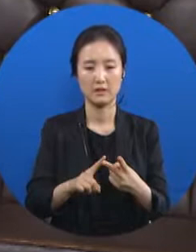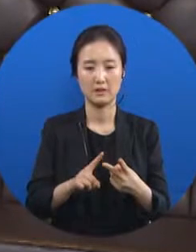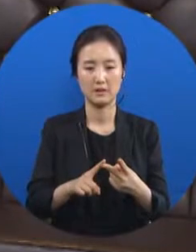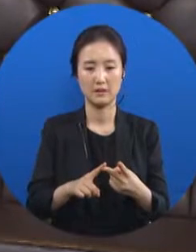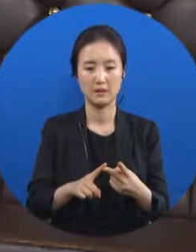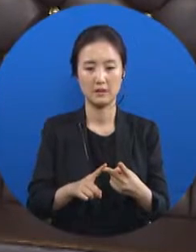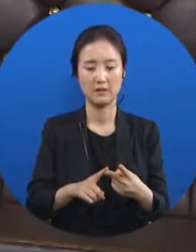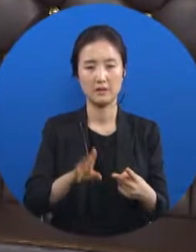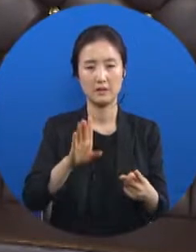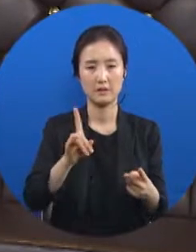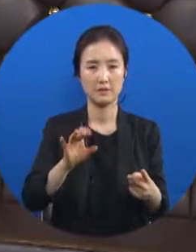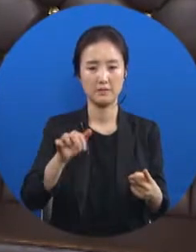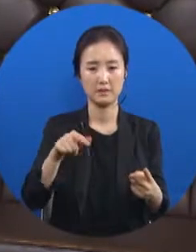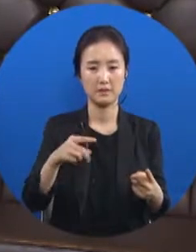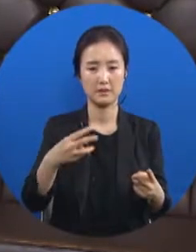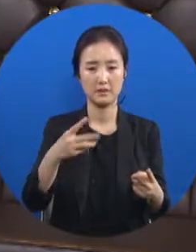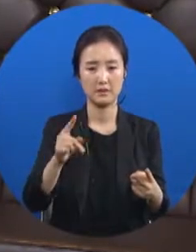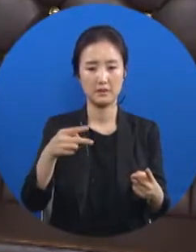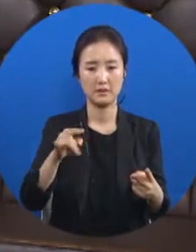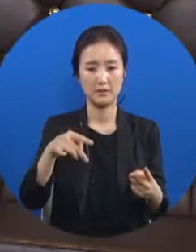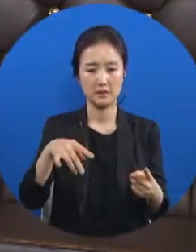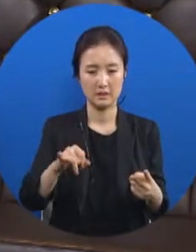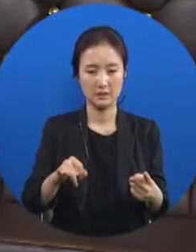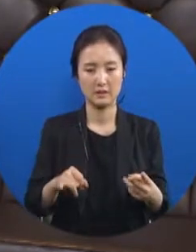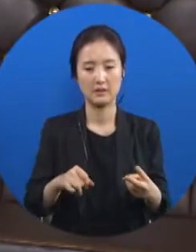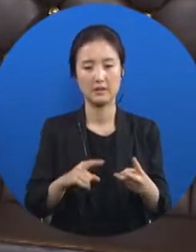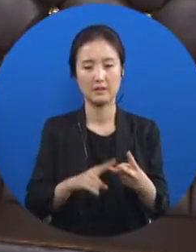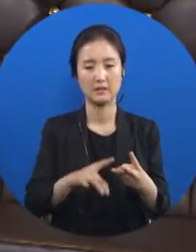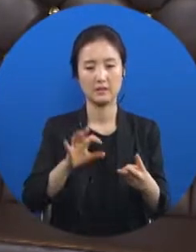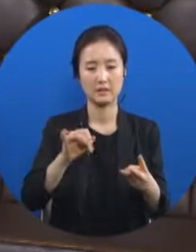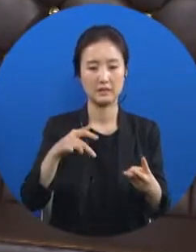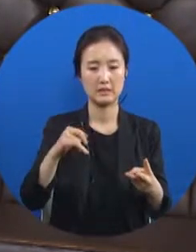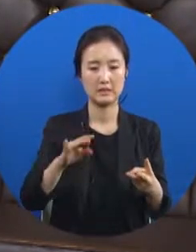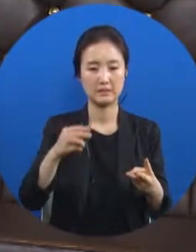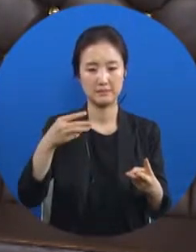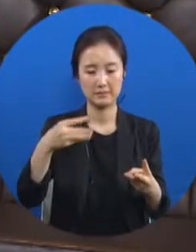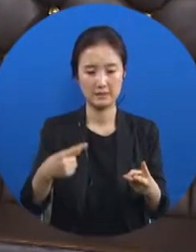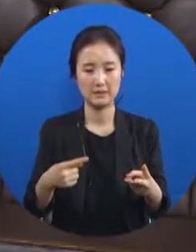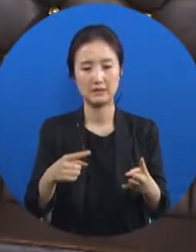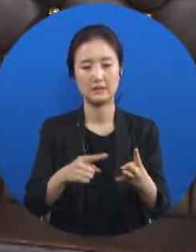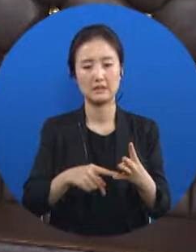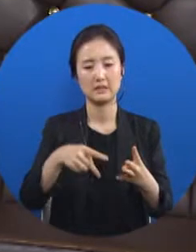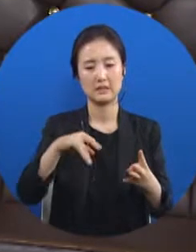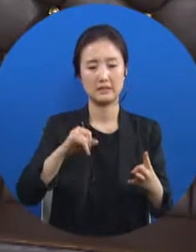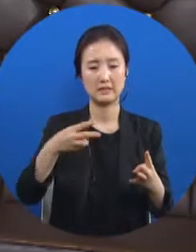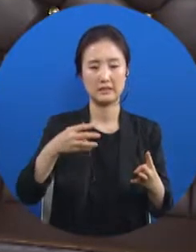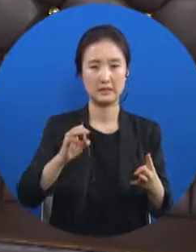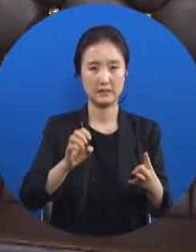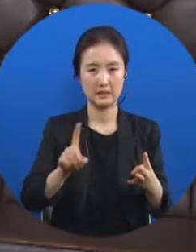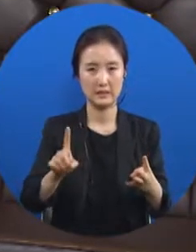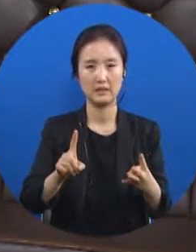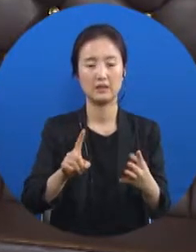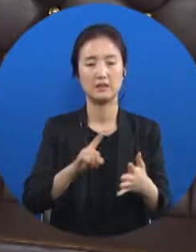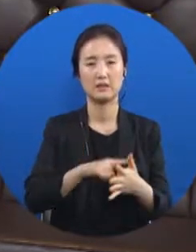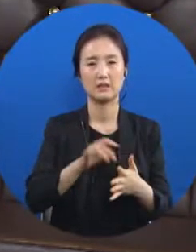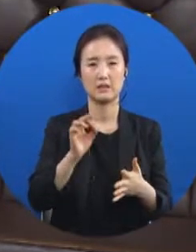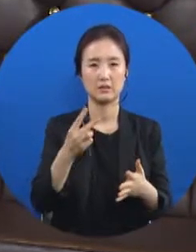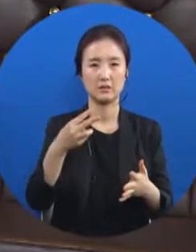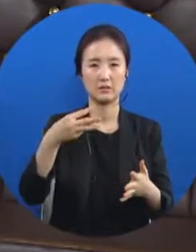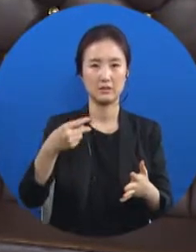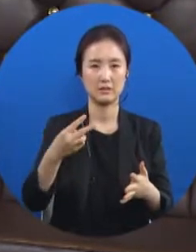뭐 방글라데시 갔다 왔고요. 그 다음에 이제 이집트, 요르단, 시리아, 뭐 그 다음에 이제 그